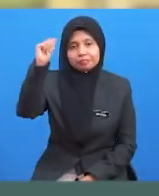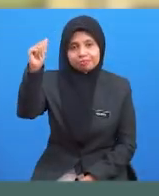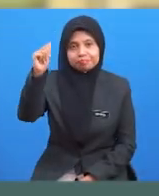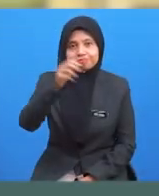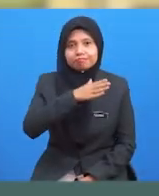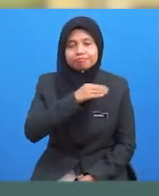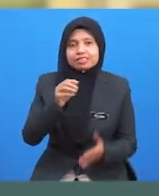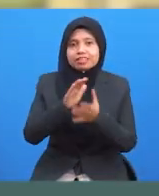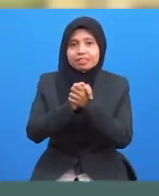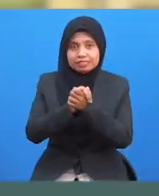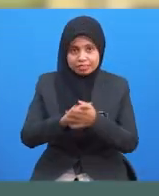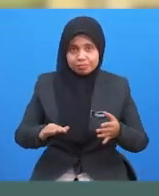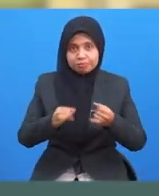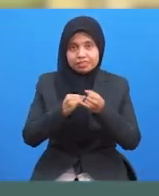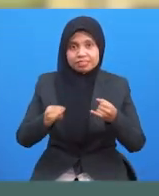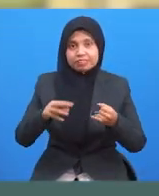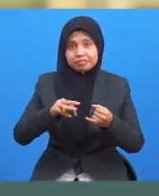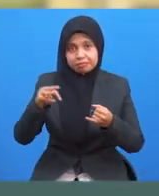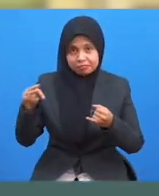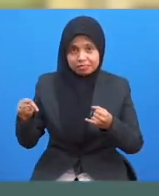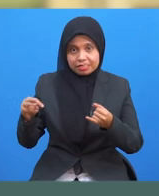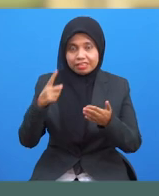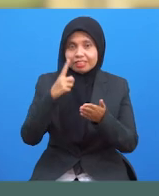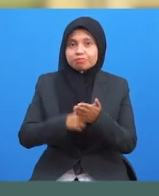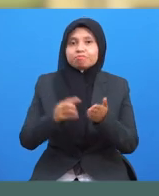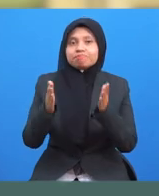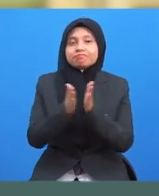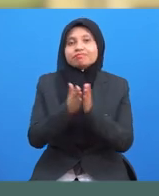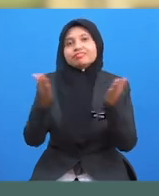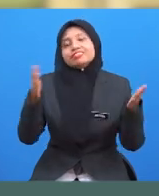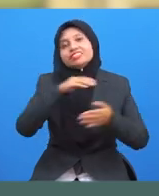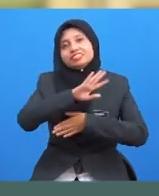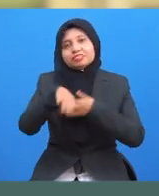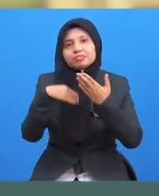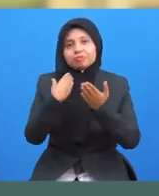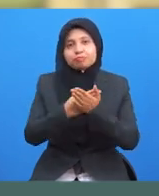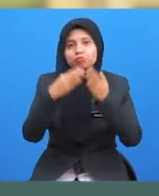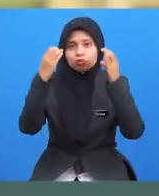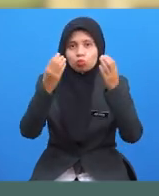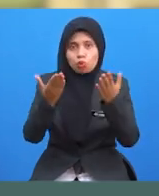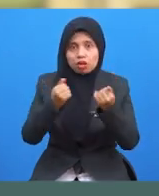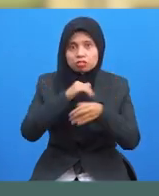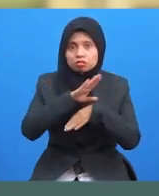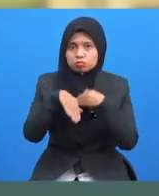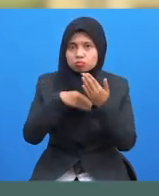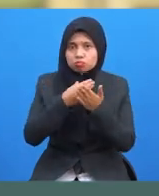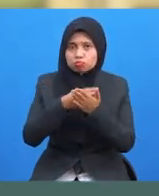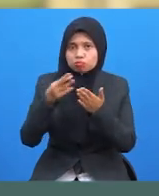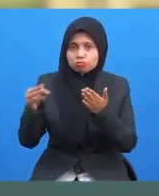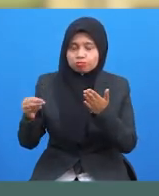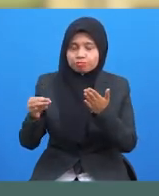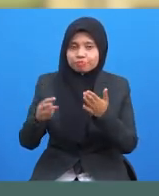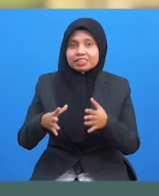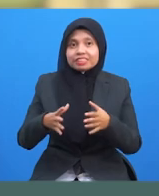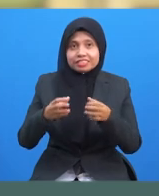Assalamualaikum dan selamat sejahtera murid-murid. Apa khabar semua? Cikgu berharap murid-murid berada